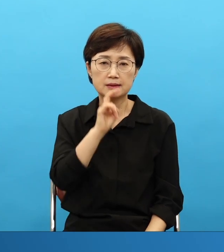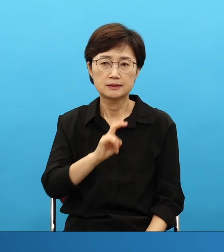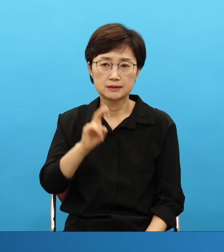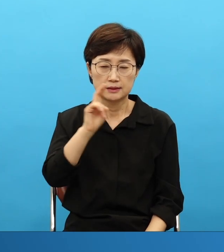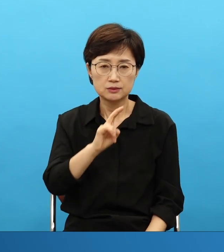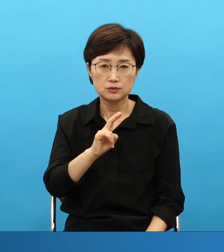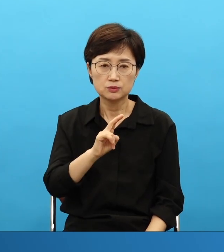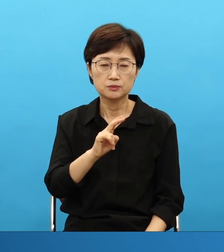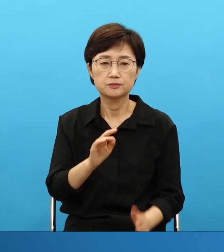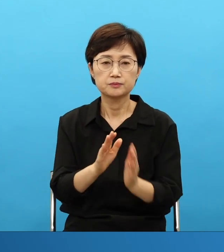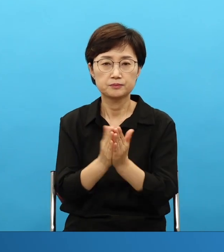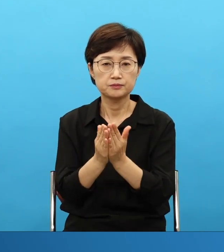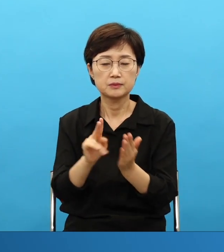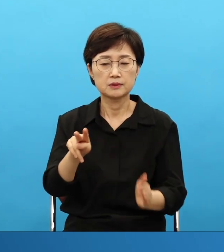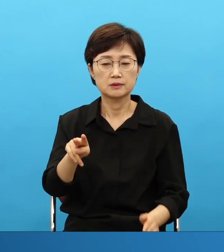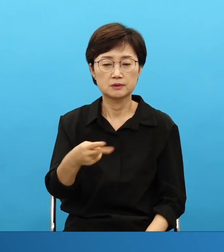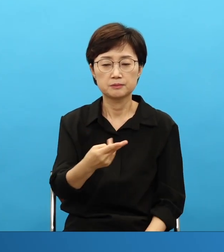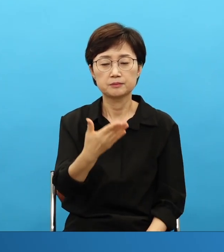22장을